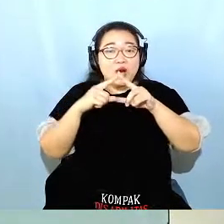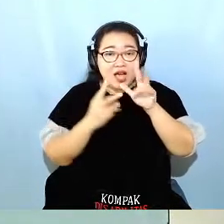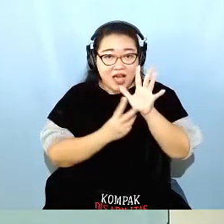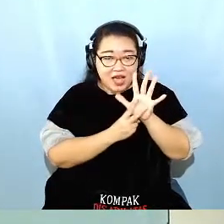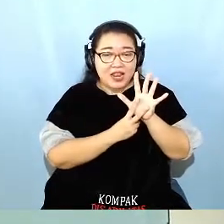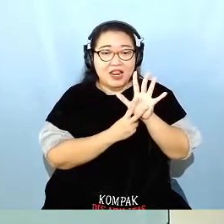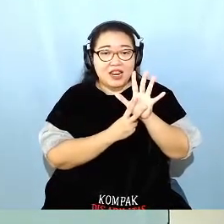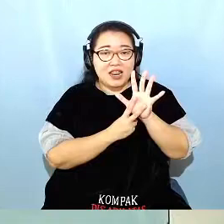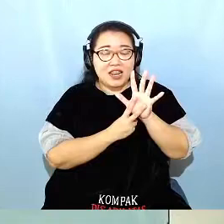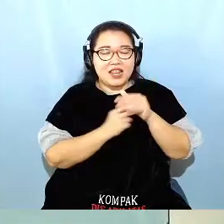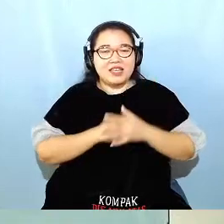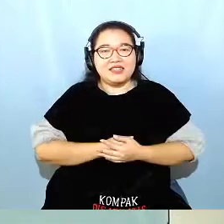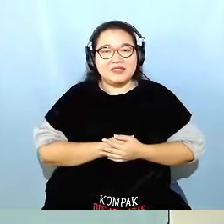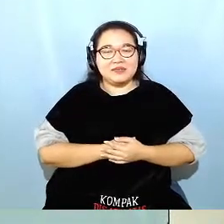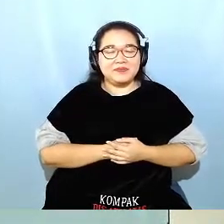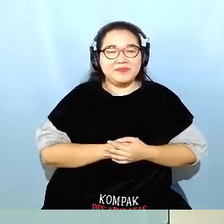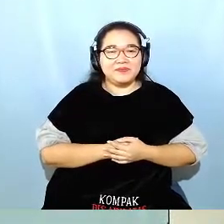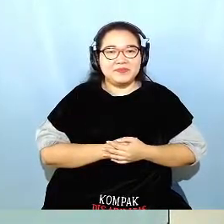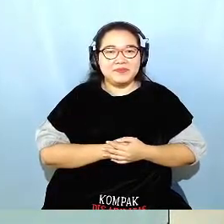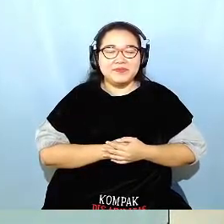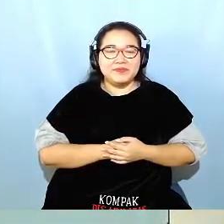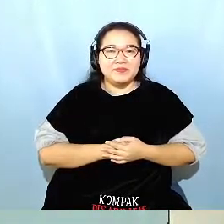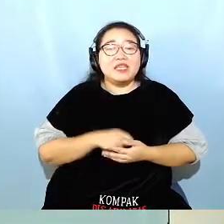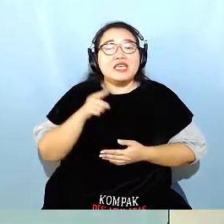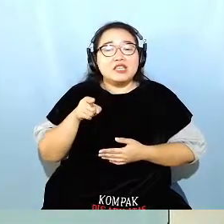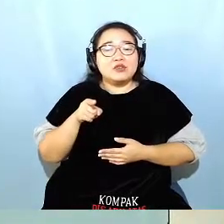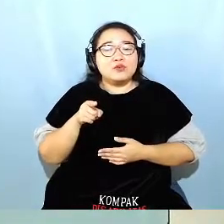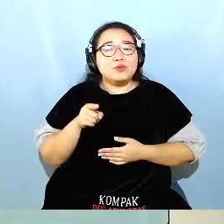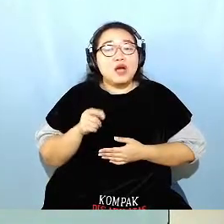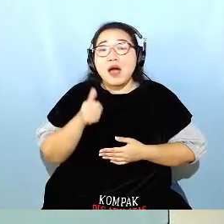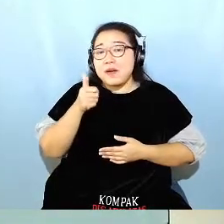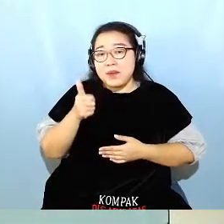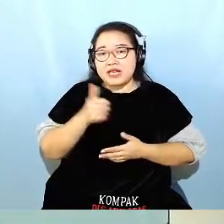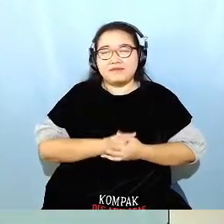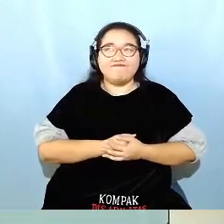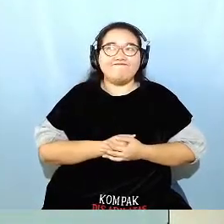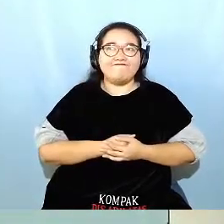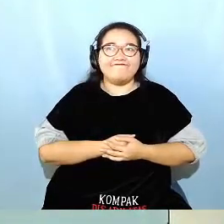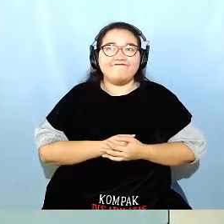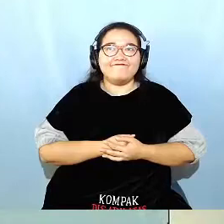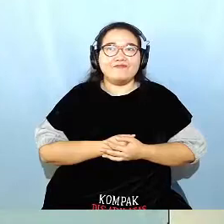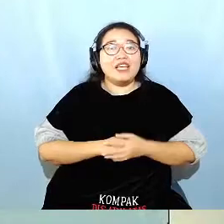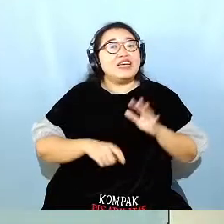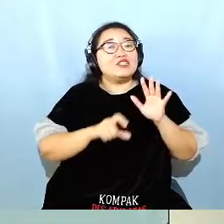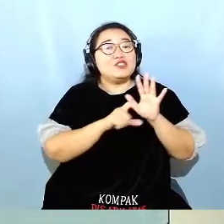Sentuhan. Termasuk juga anak. Kalau dia juga baru datang dari sekolah, peluk dia.